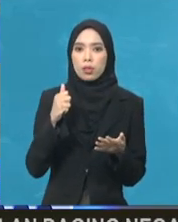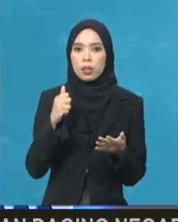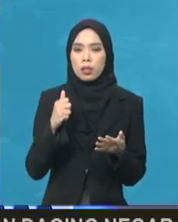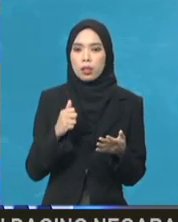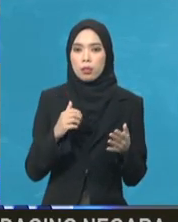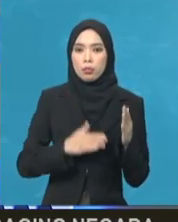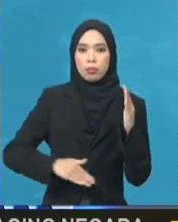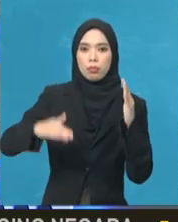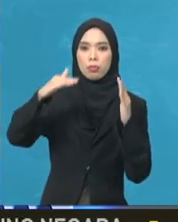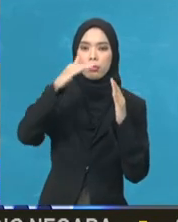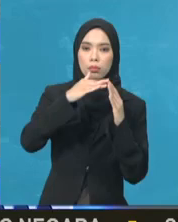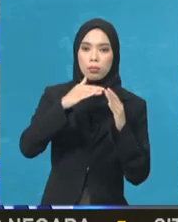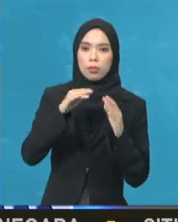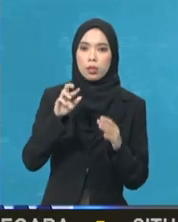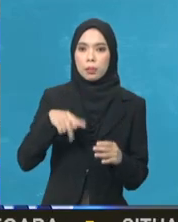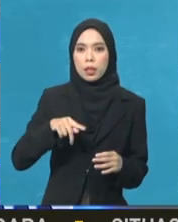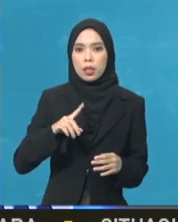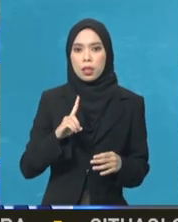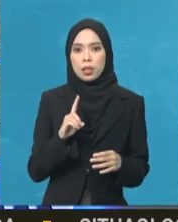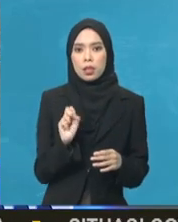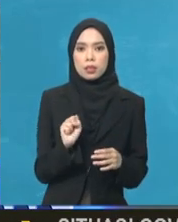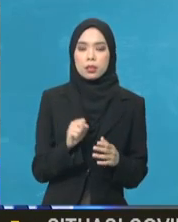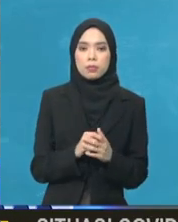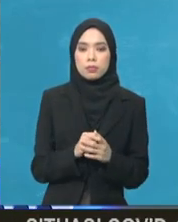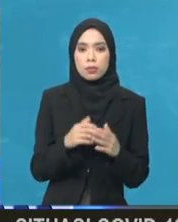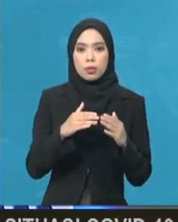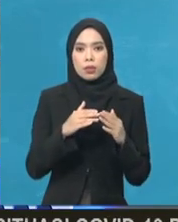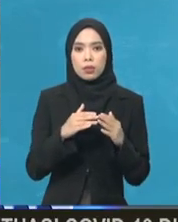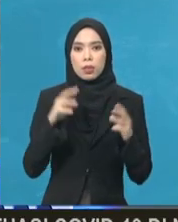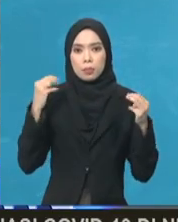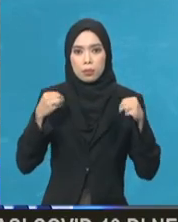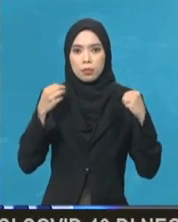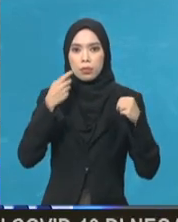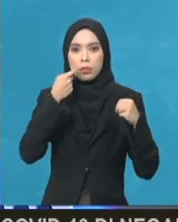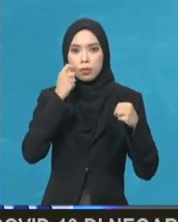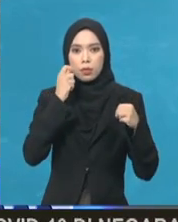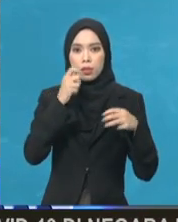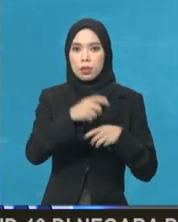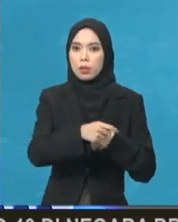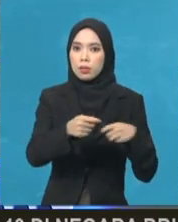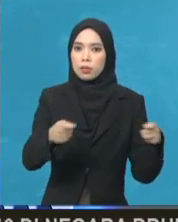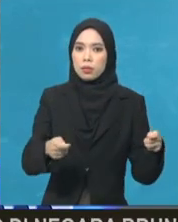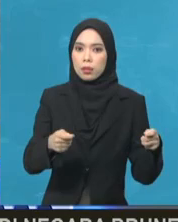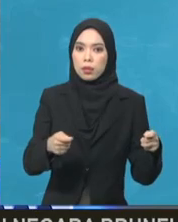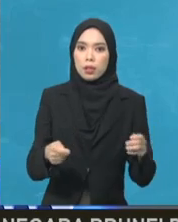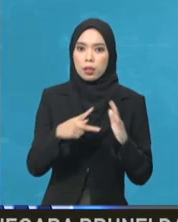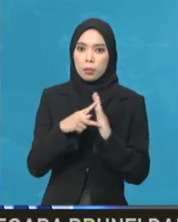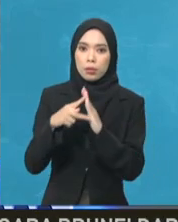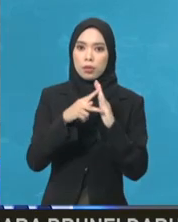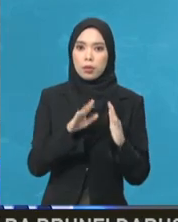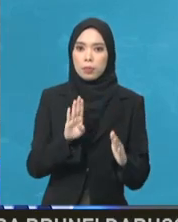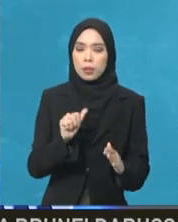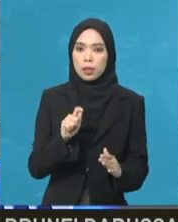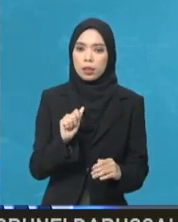reputasi PDS majelis berlangsung pagi tadi di kawasan kemajuan pertanian Kampung Batang mitos mungkin